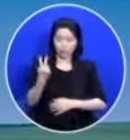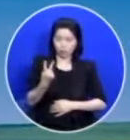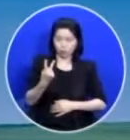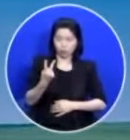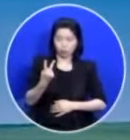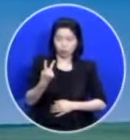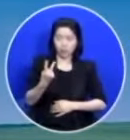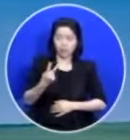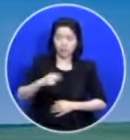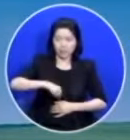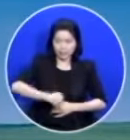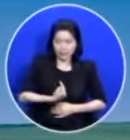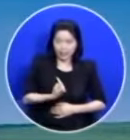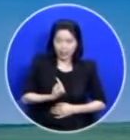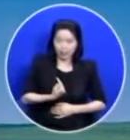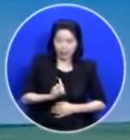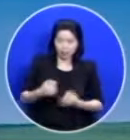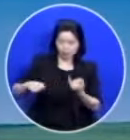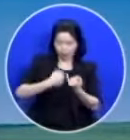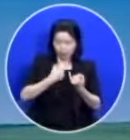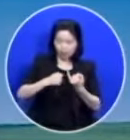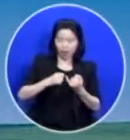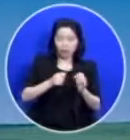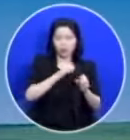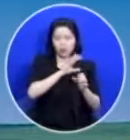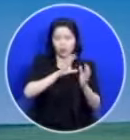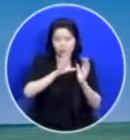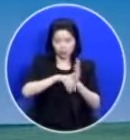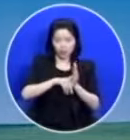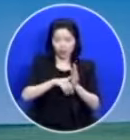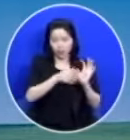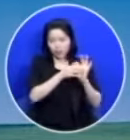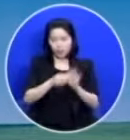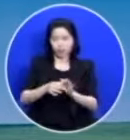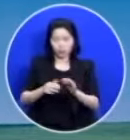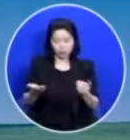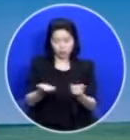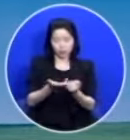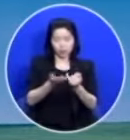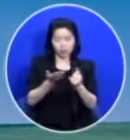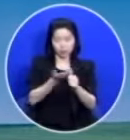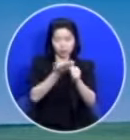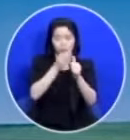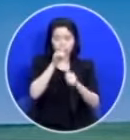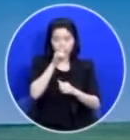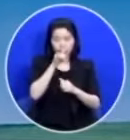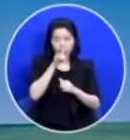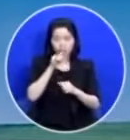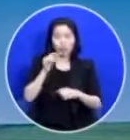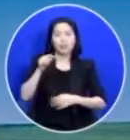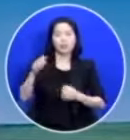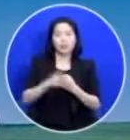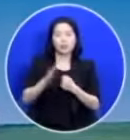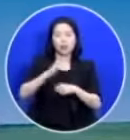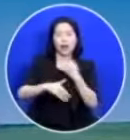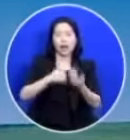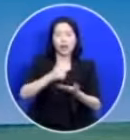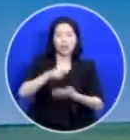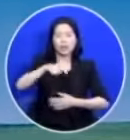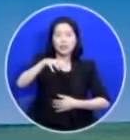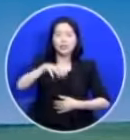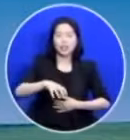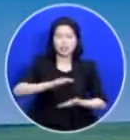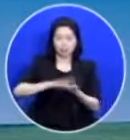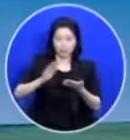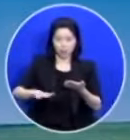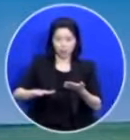그 술주정 다 받아가며 왔는데 하나님이 여기까지라는 거예요 이분이 여기까지라고